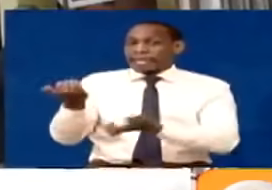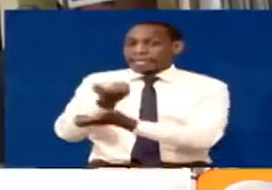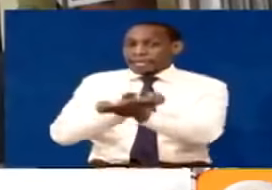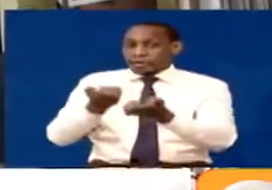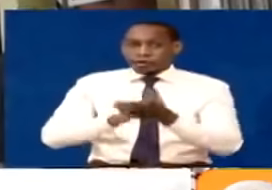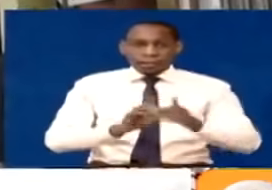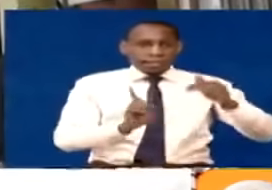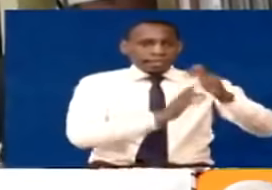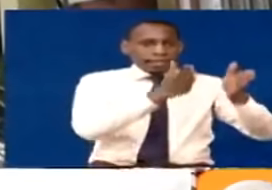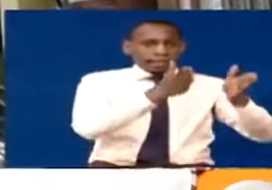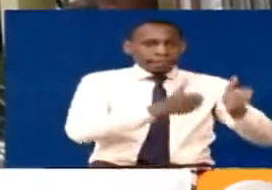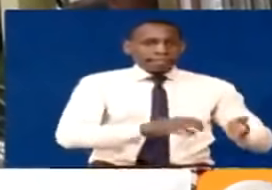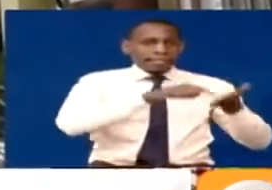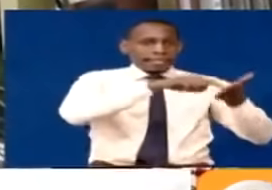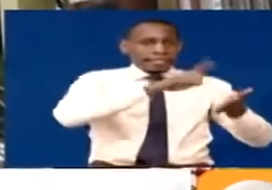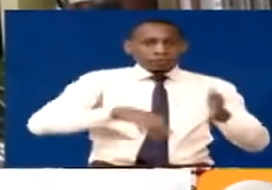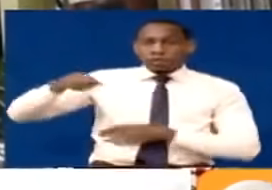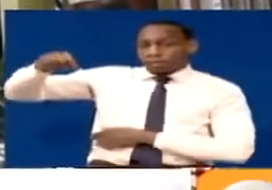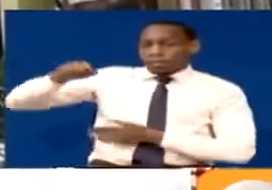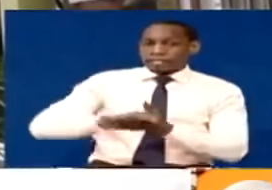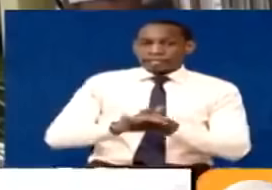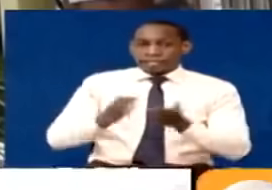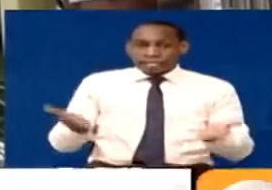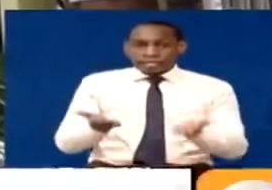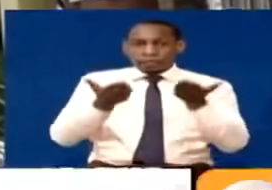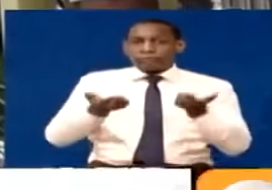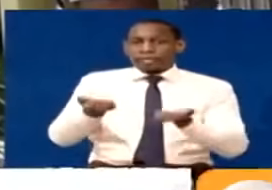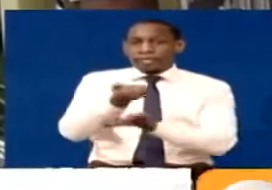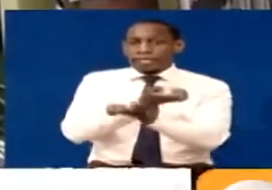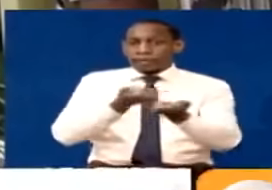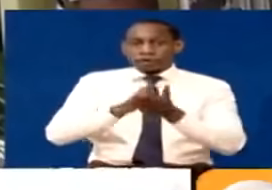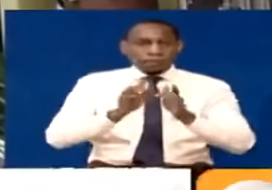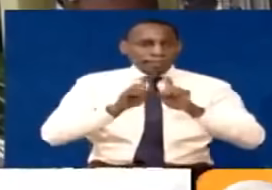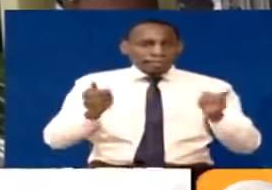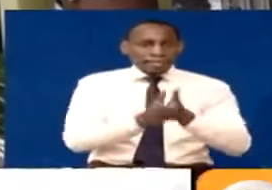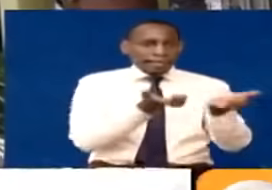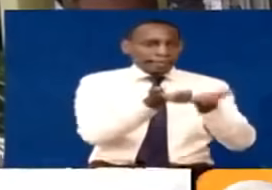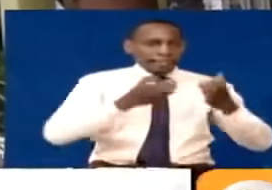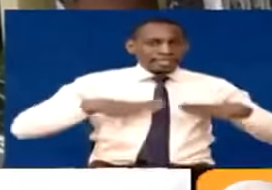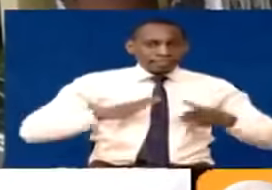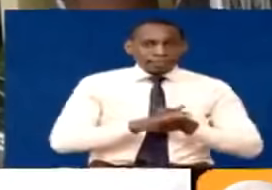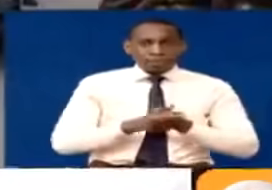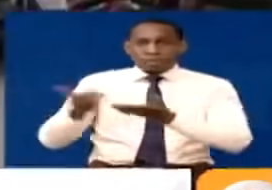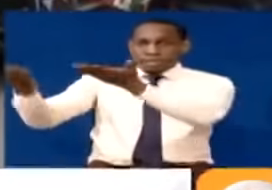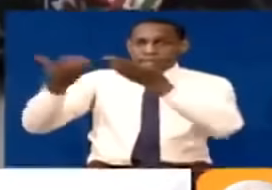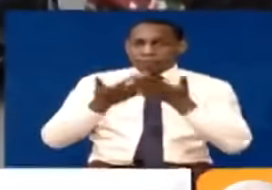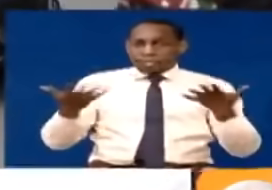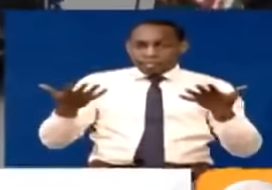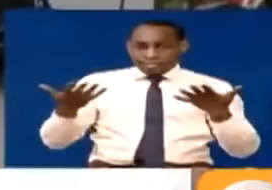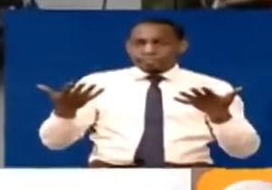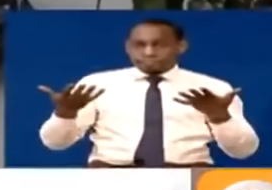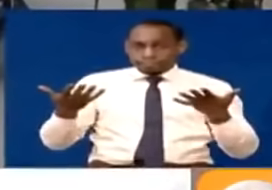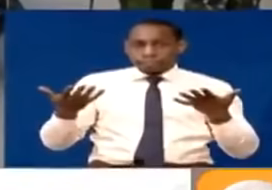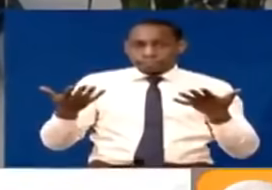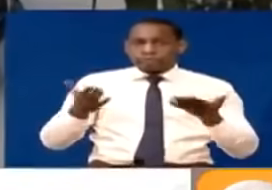kiuchumi, waziri akisisitiza kuwa bajeti hii ni ya kufufua uchumi. Lakini wafanyabiashara wa kuingiza bidhaa kutoka mataifa